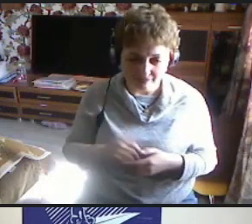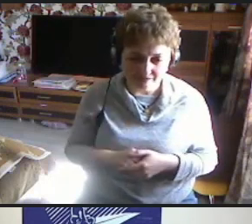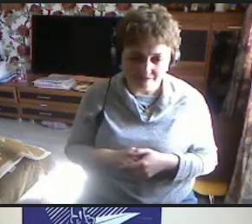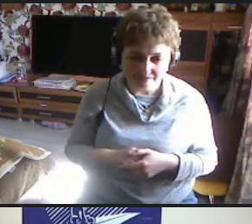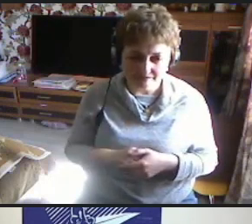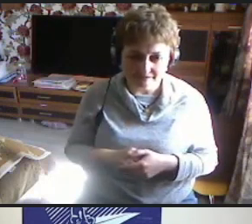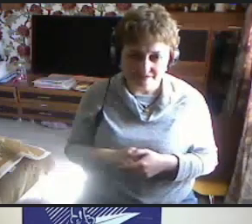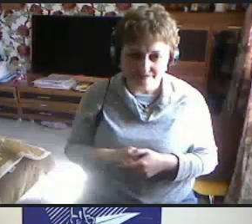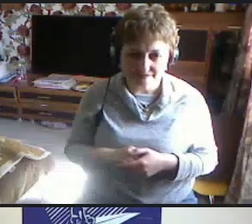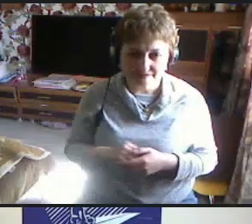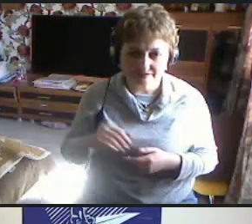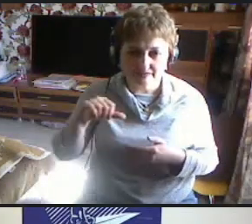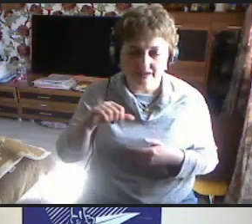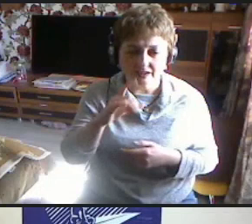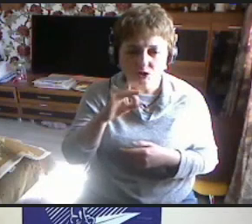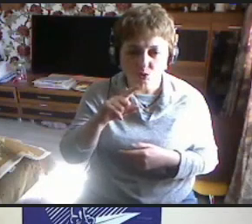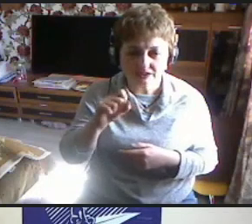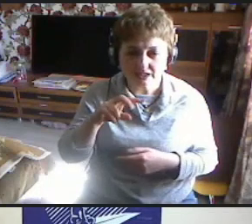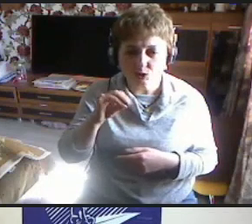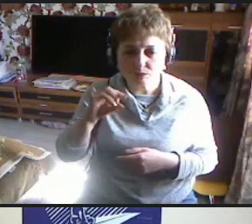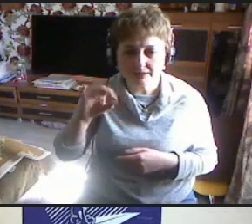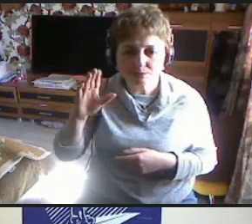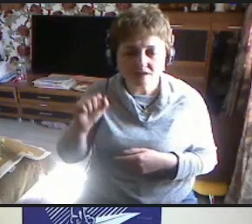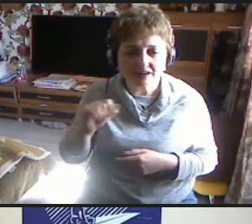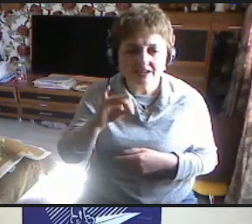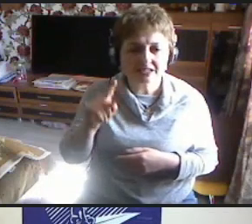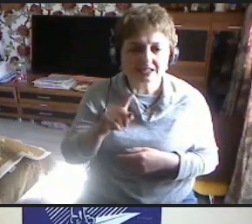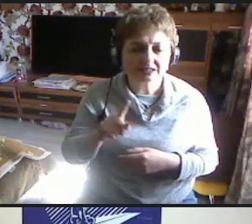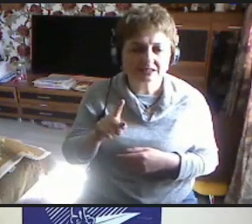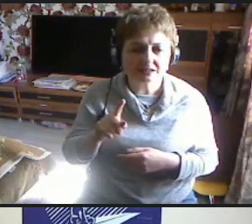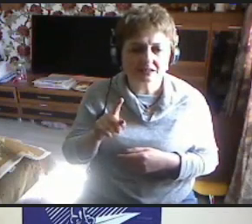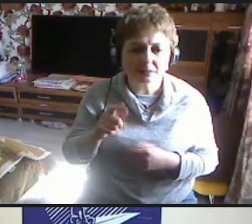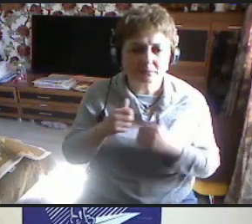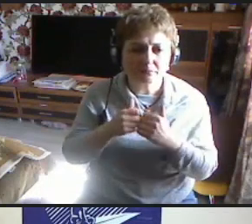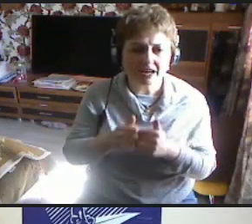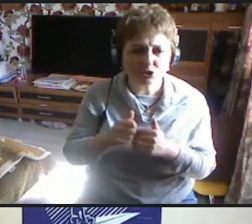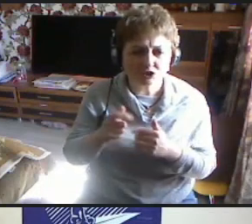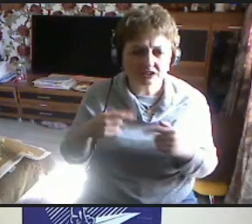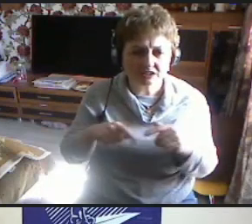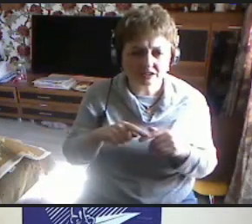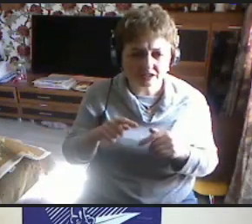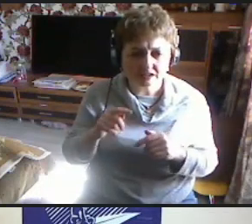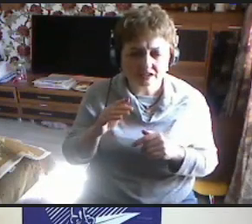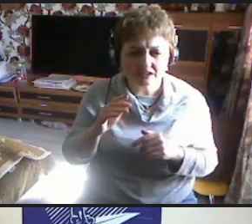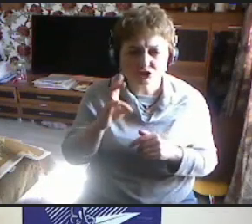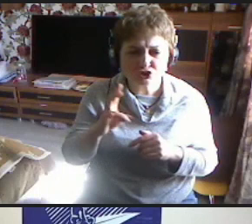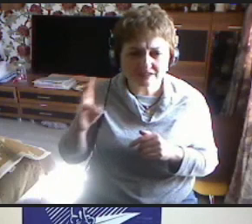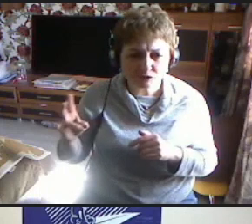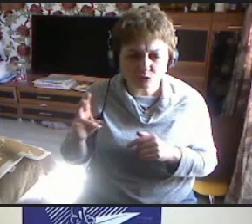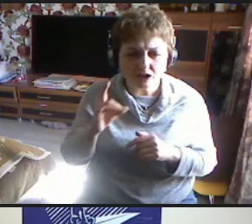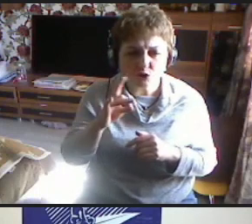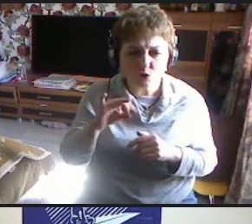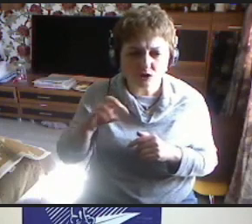Выступать будет Роза Любимова из партнерской организации «Вера» с Нижний Новгород на тему «Роль ПМПК в